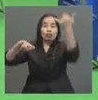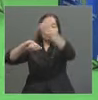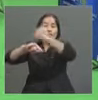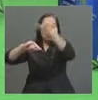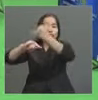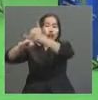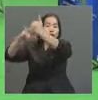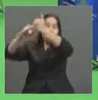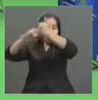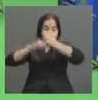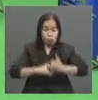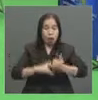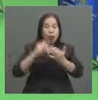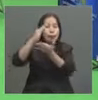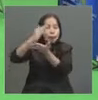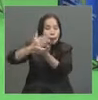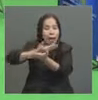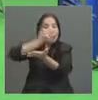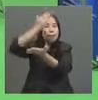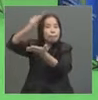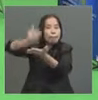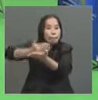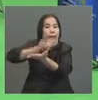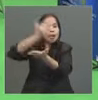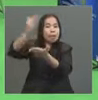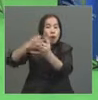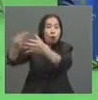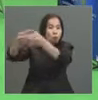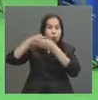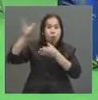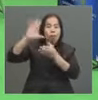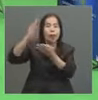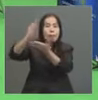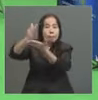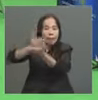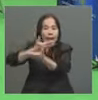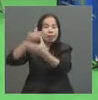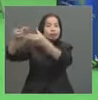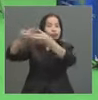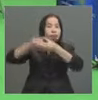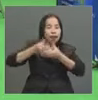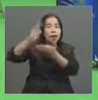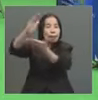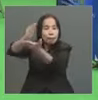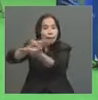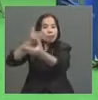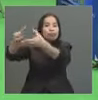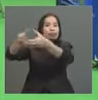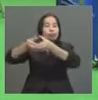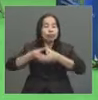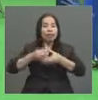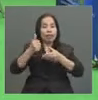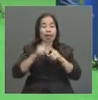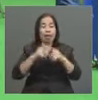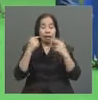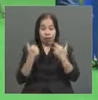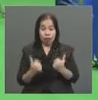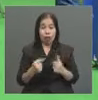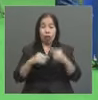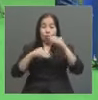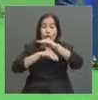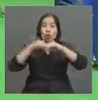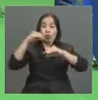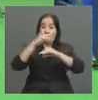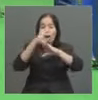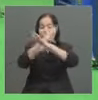ป็นลักษณะของทยอยกันเข้ามาโดยที่ว่าทาง AFS International